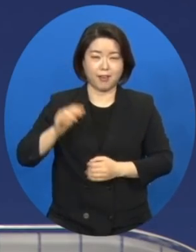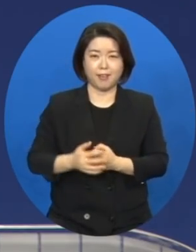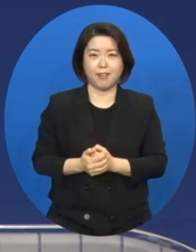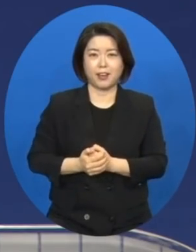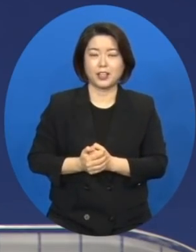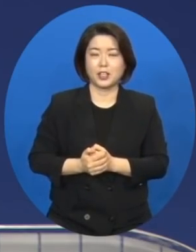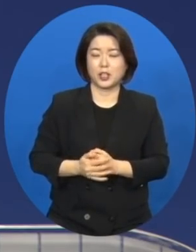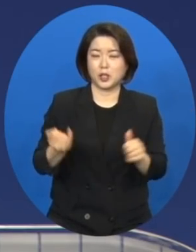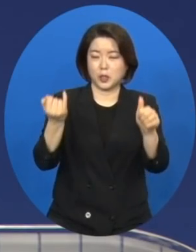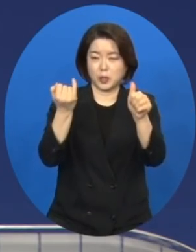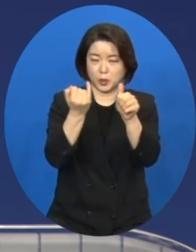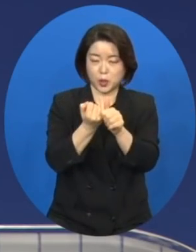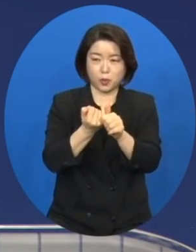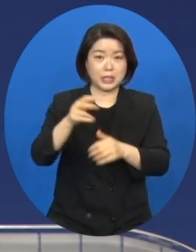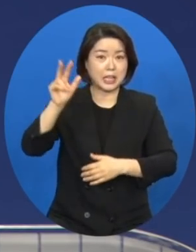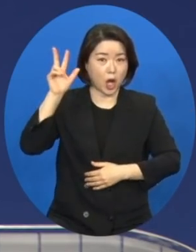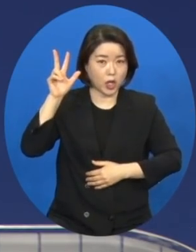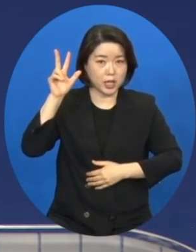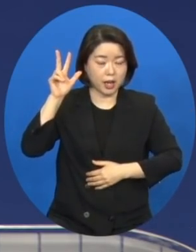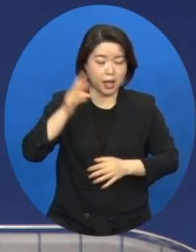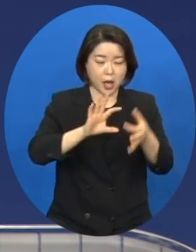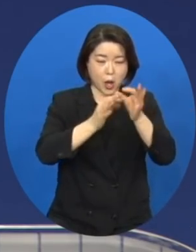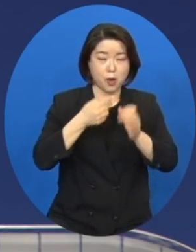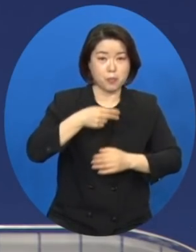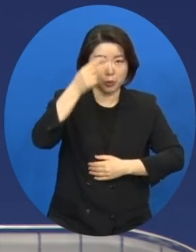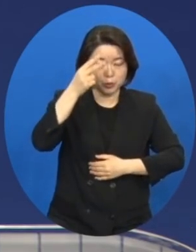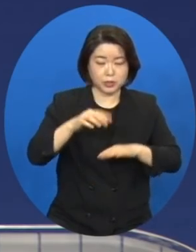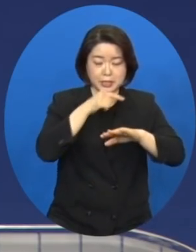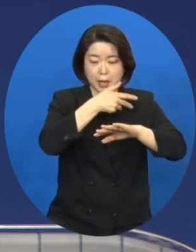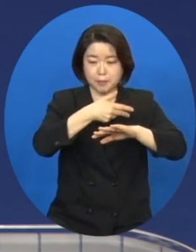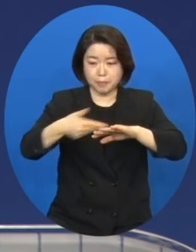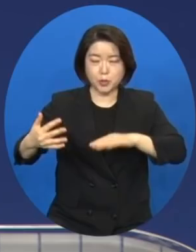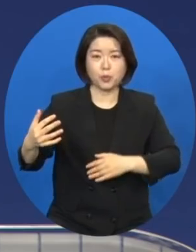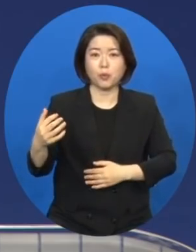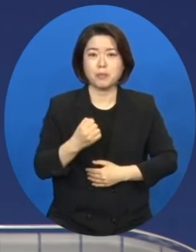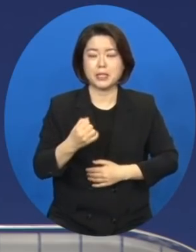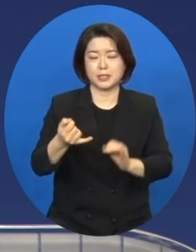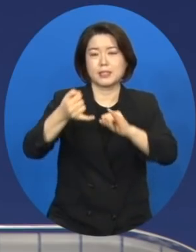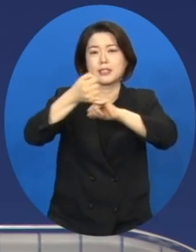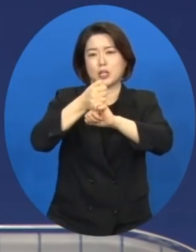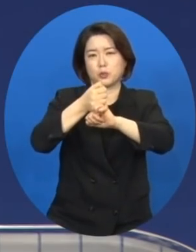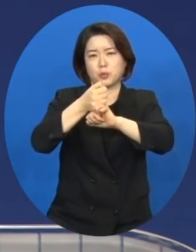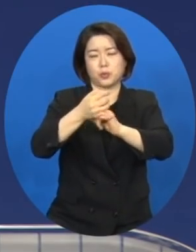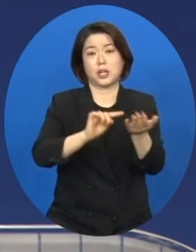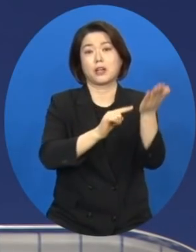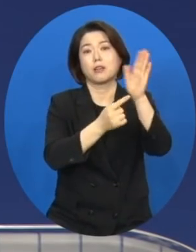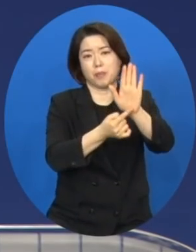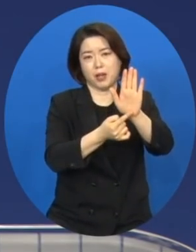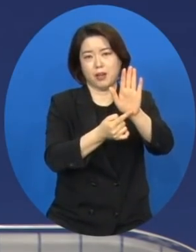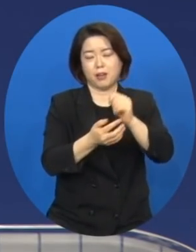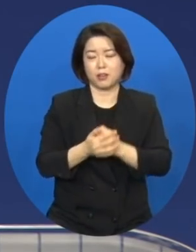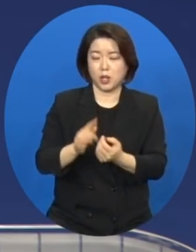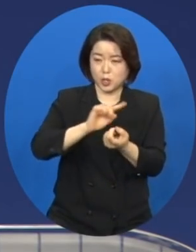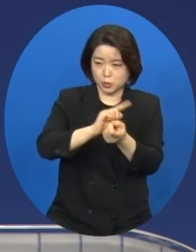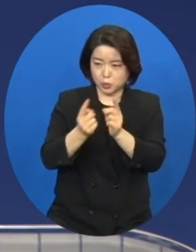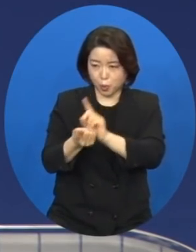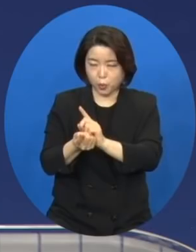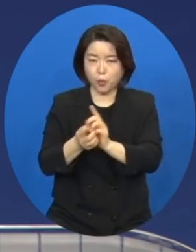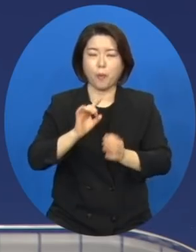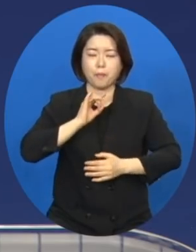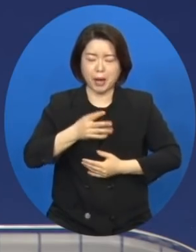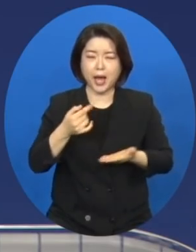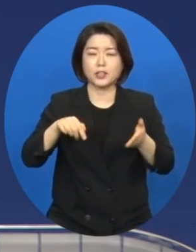이 언약식의 포도주는 피로 맺은 언약이다. 이것을 상징하는 것이죠. 서로만을 사랑할